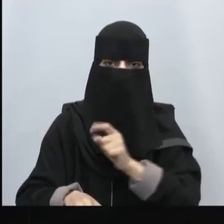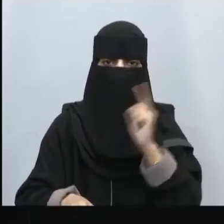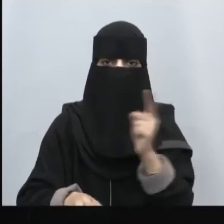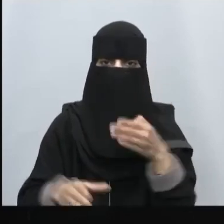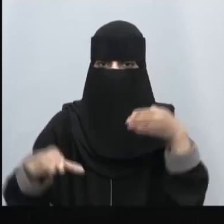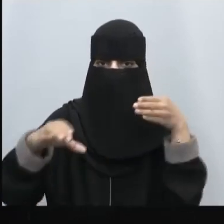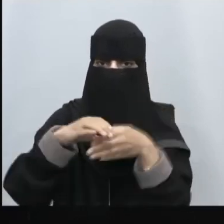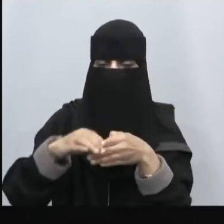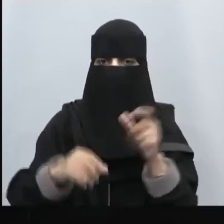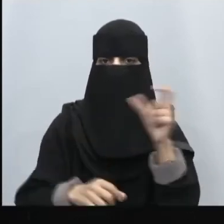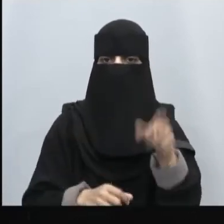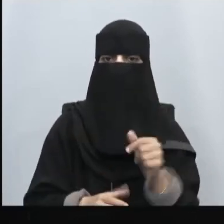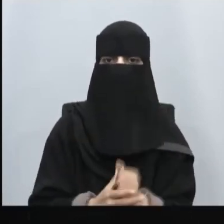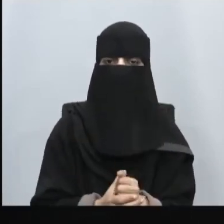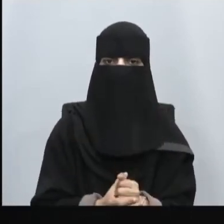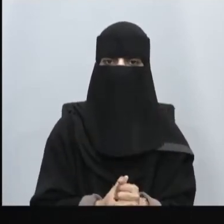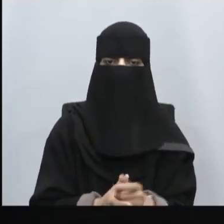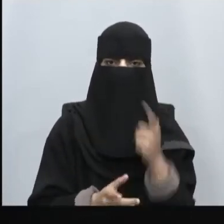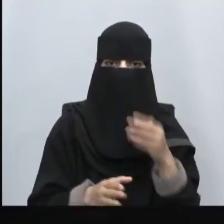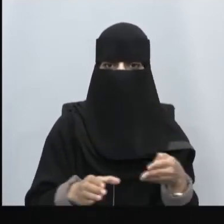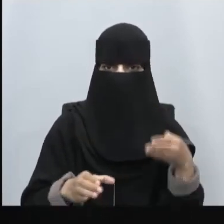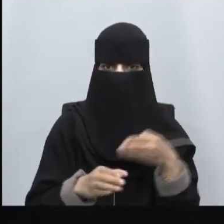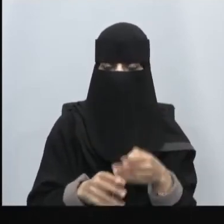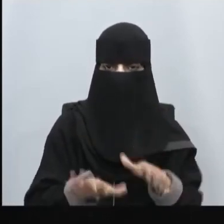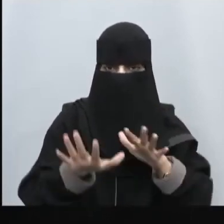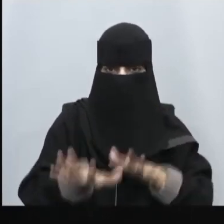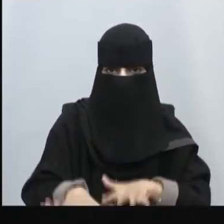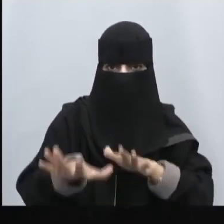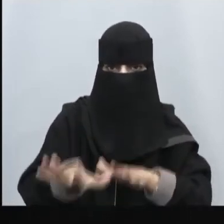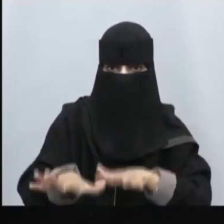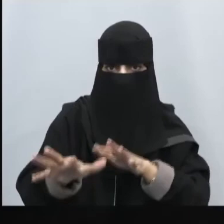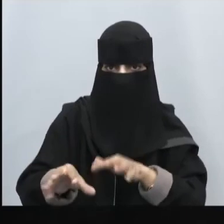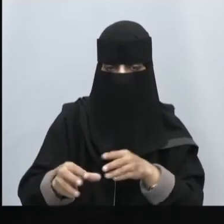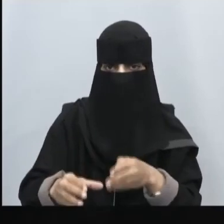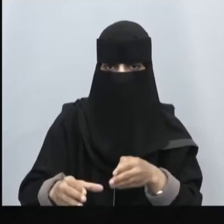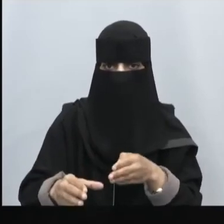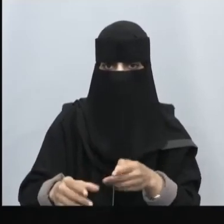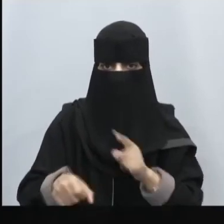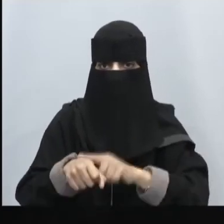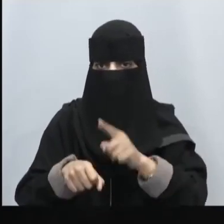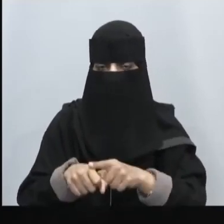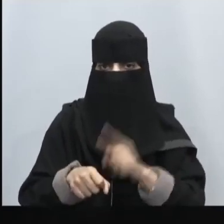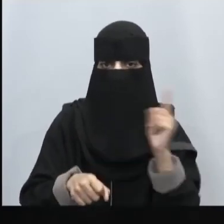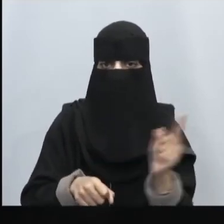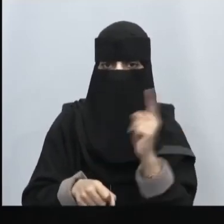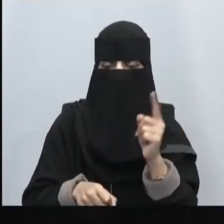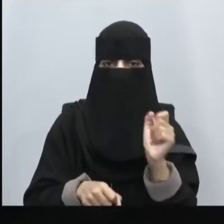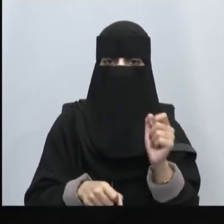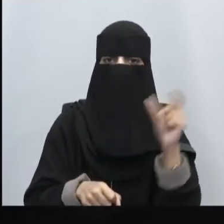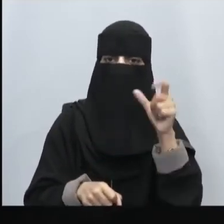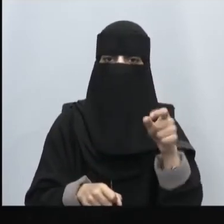الاسلامي لماذا قام الصليبيين بتوجيه حملاتهم للعالم الاسلامي في تلك الفتره